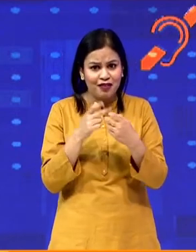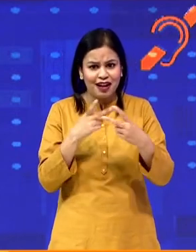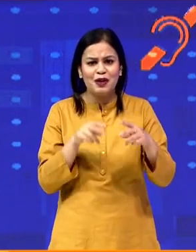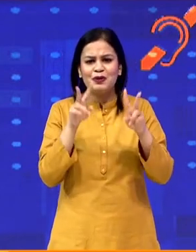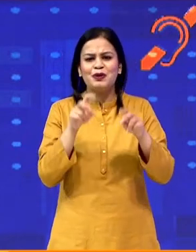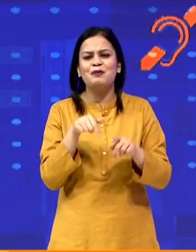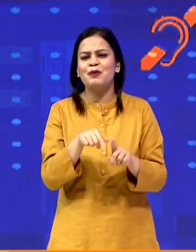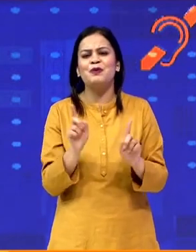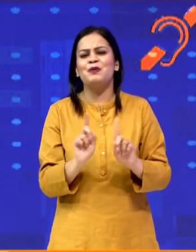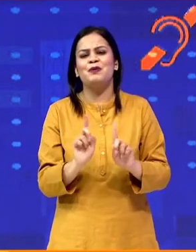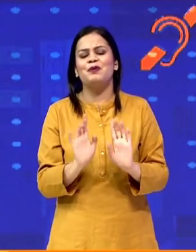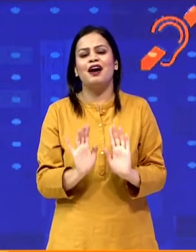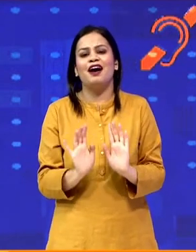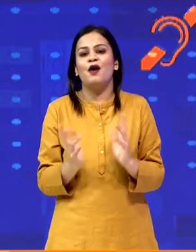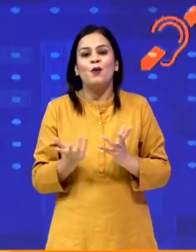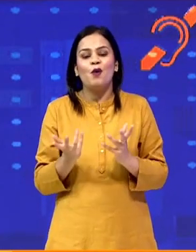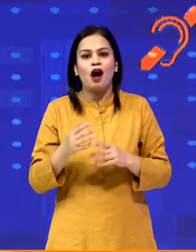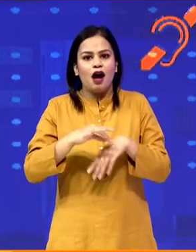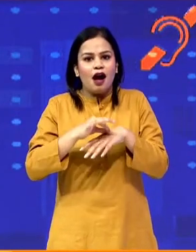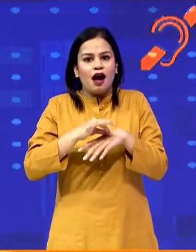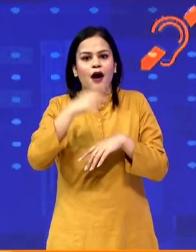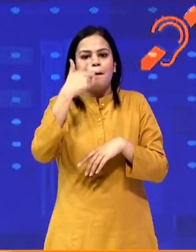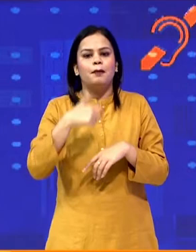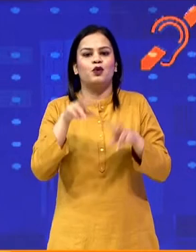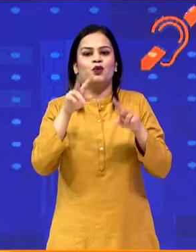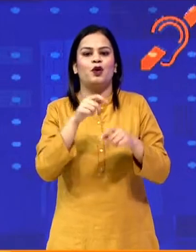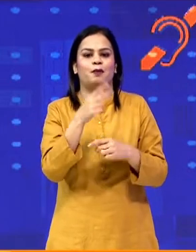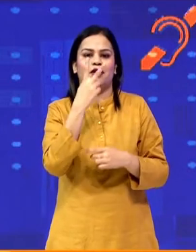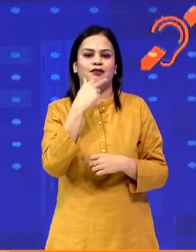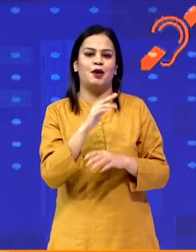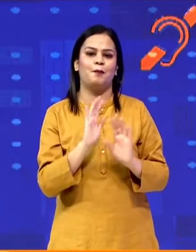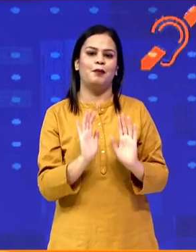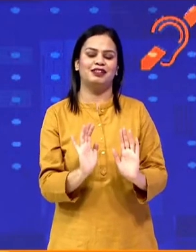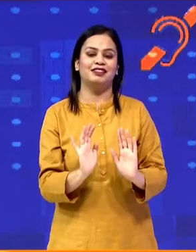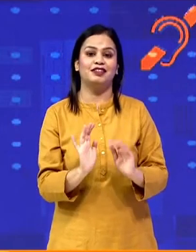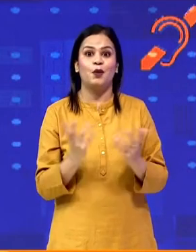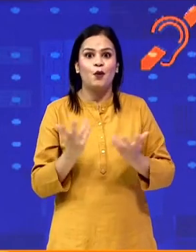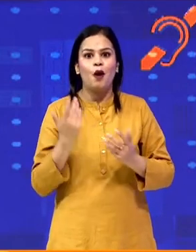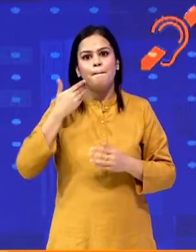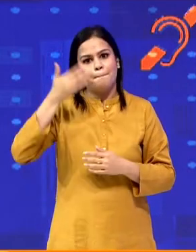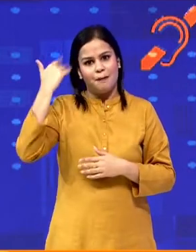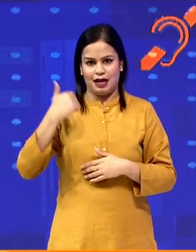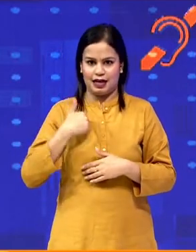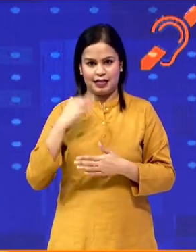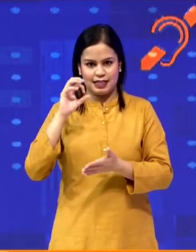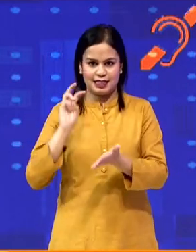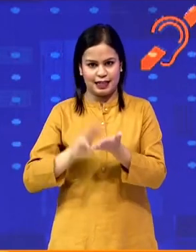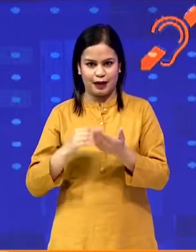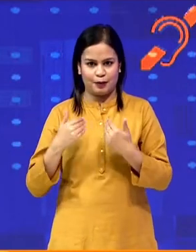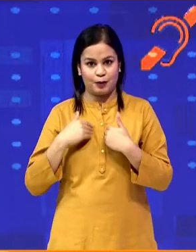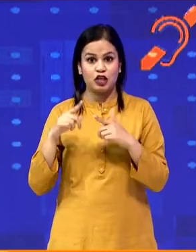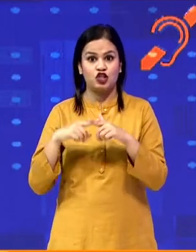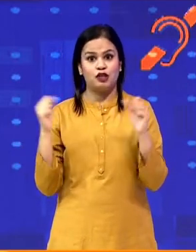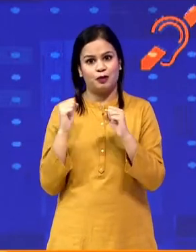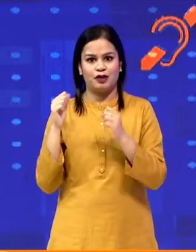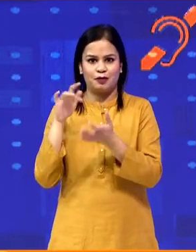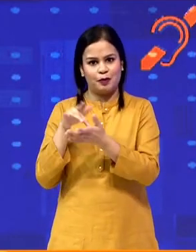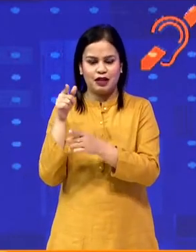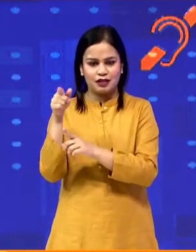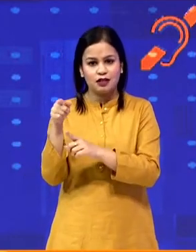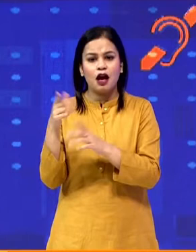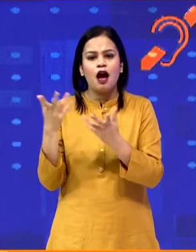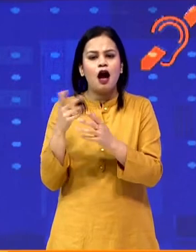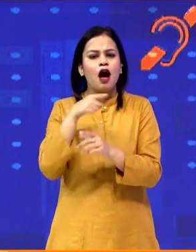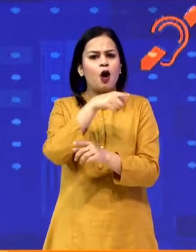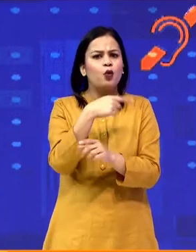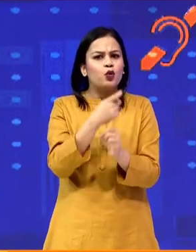था एक इंसानियत पर हुए क्योंकि जब मैं मुख्यमंत्री था तो गुजरात